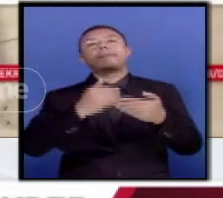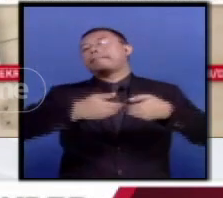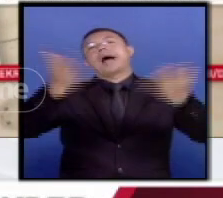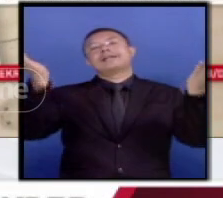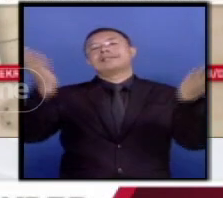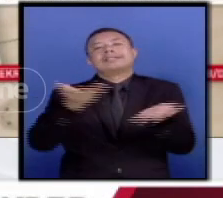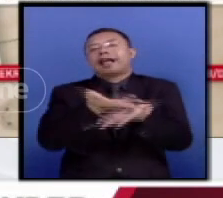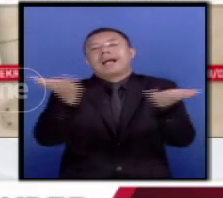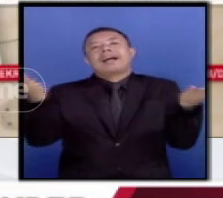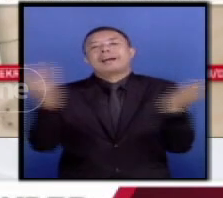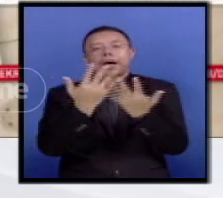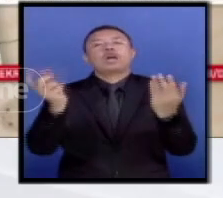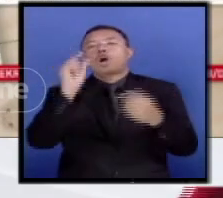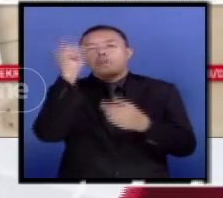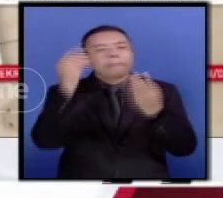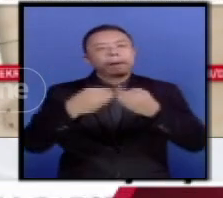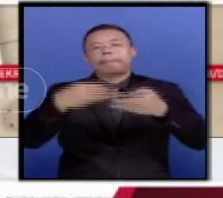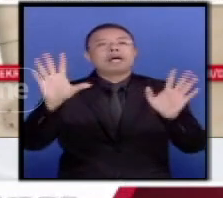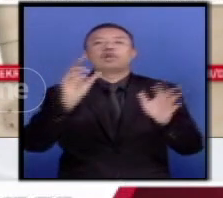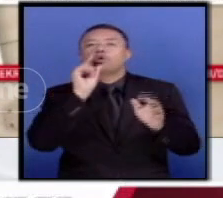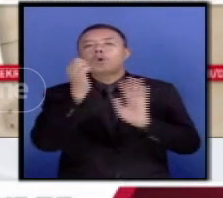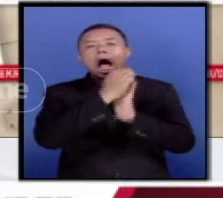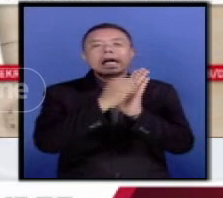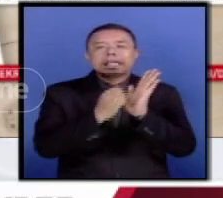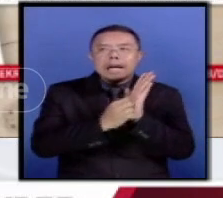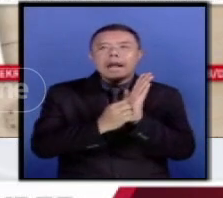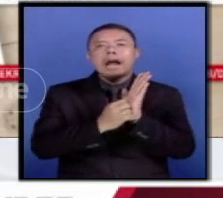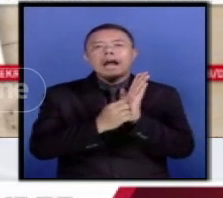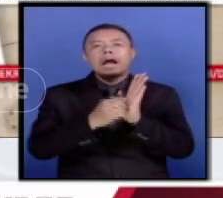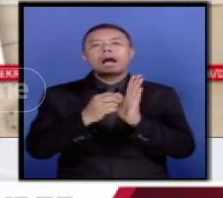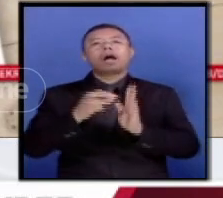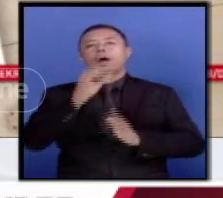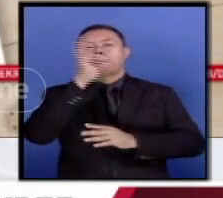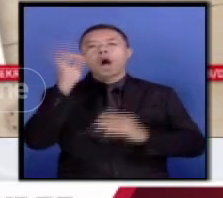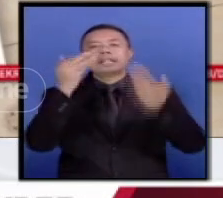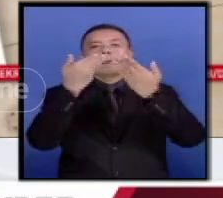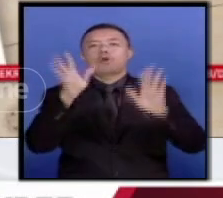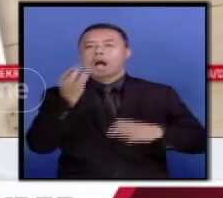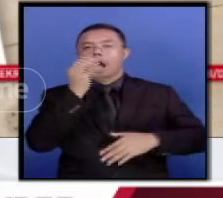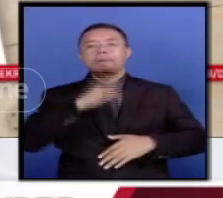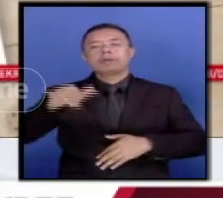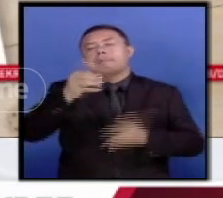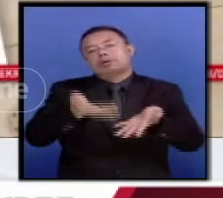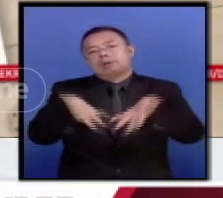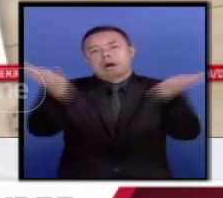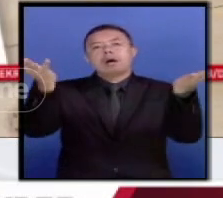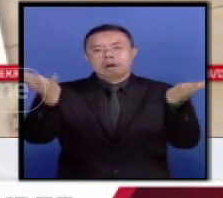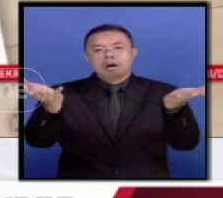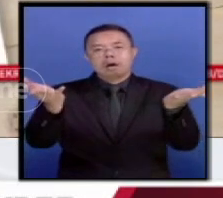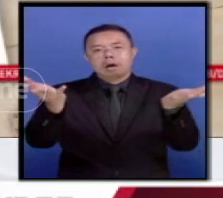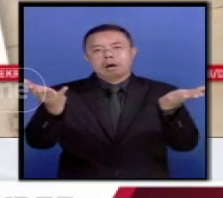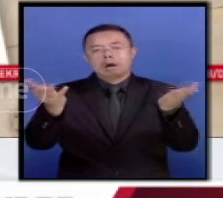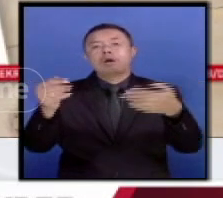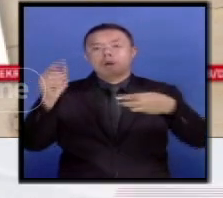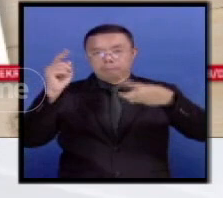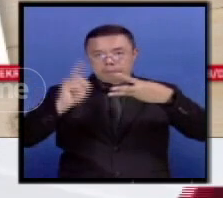demikian masyarakat umum masih diberikan kebebasan untuk melakukan atau menyelenggarakan buka puasa bersama.